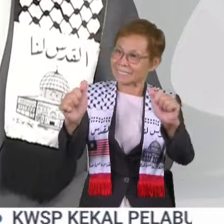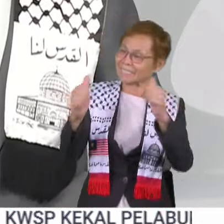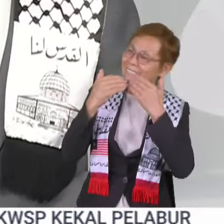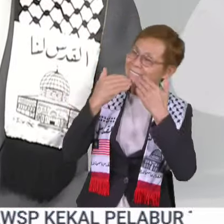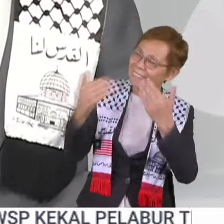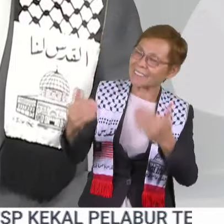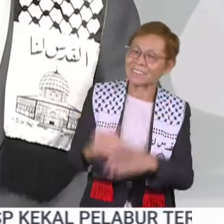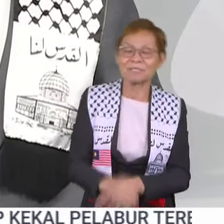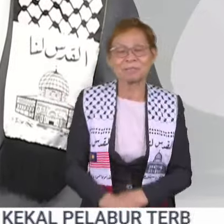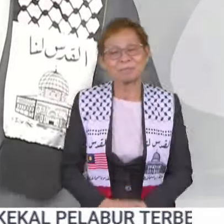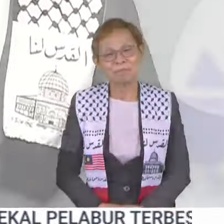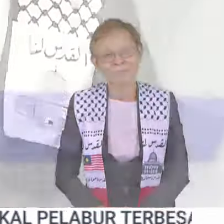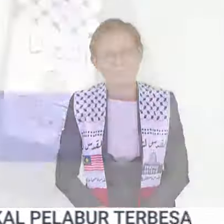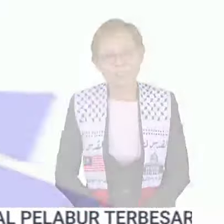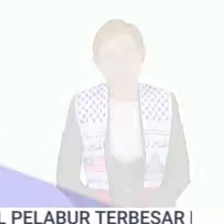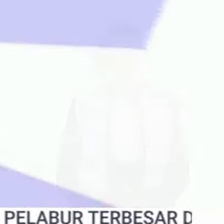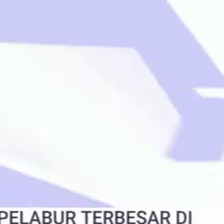kasih